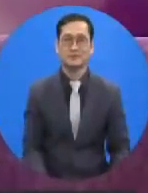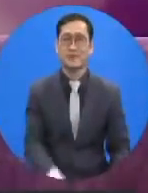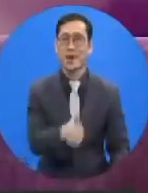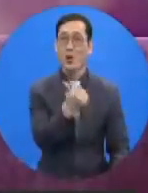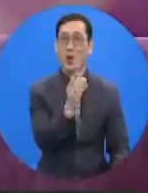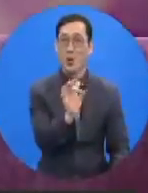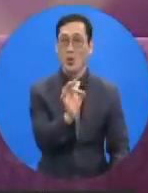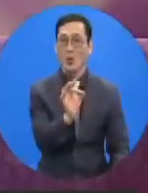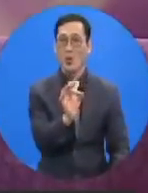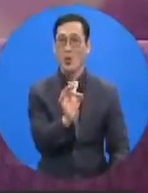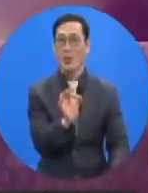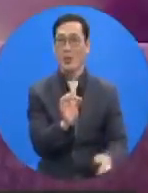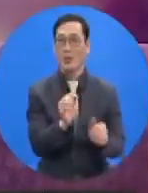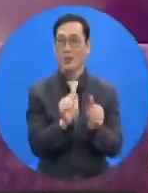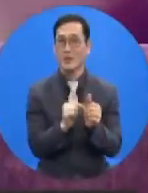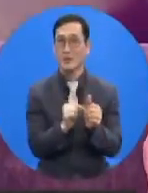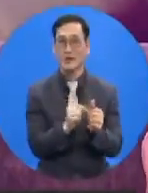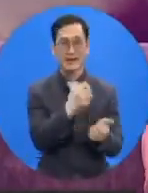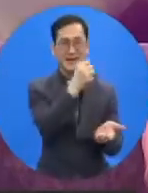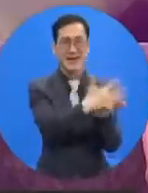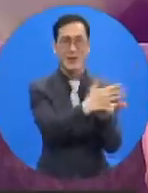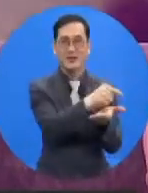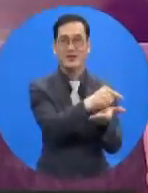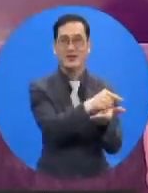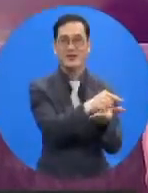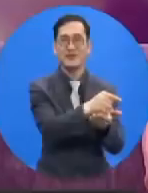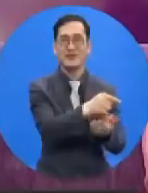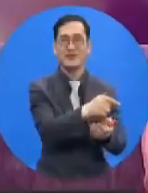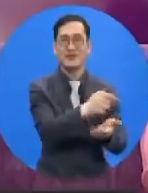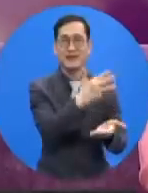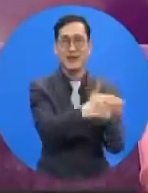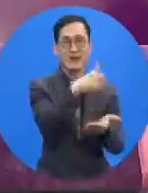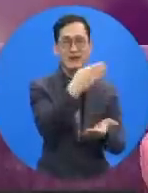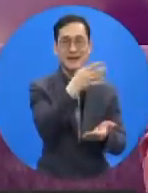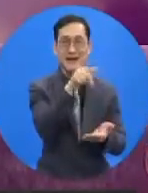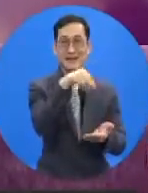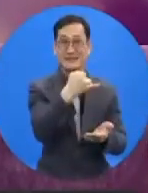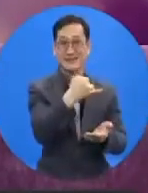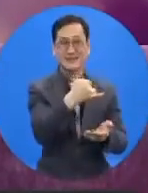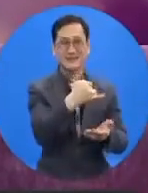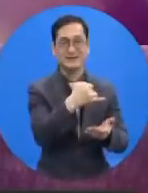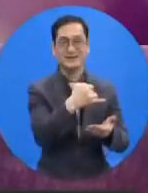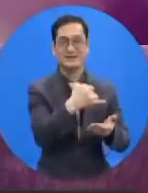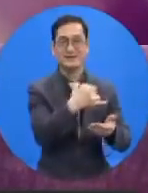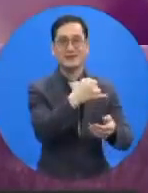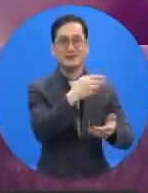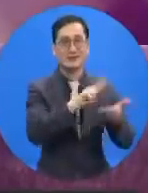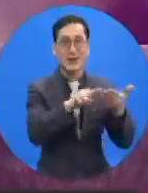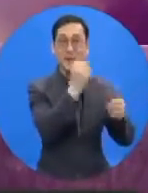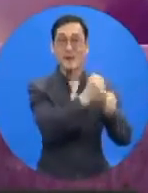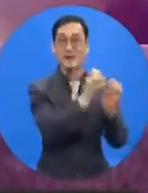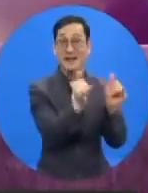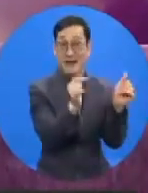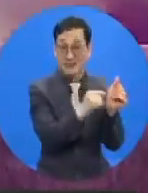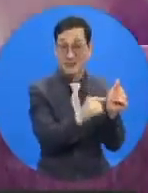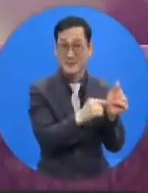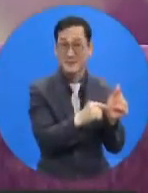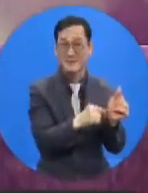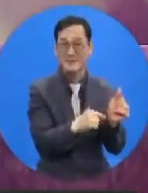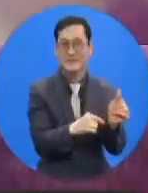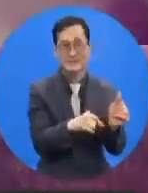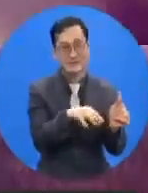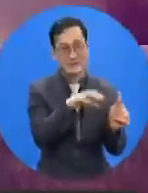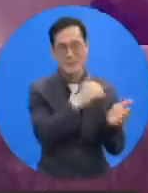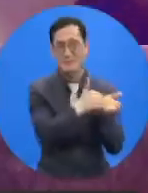홍세로이에 대해서 이태원 클라스 원작자가 반발했다라는 소식 잠시 후에 전해드리겠고 오늘 동아일보에 나온 민주당과